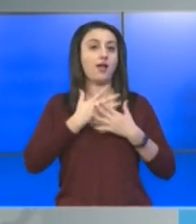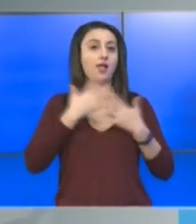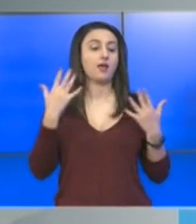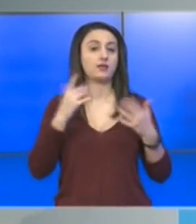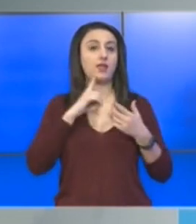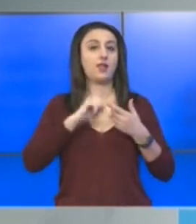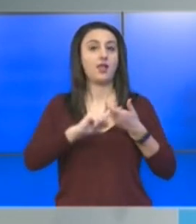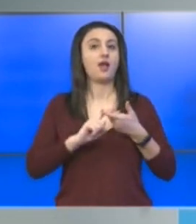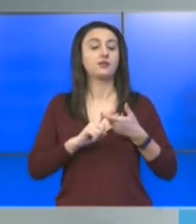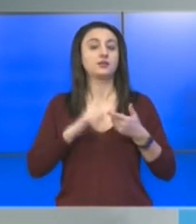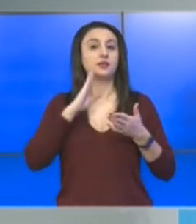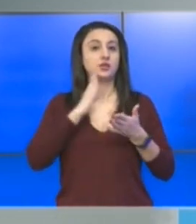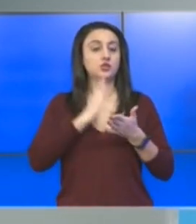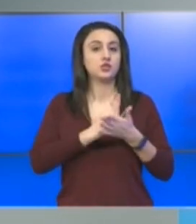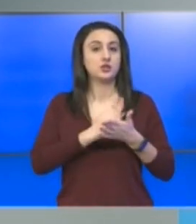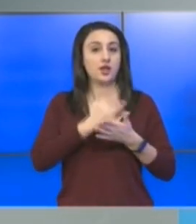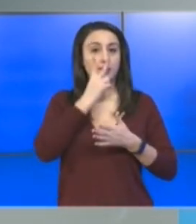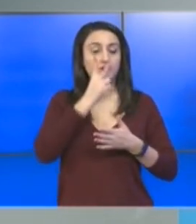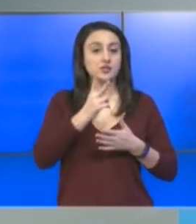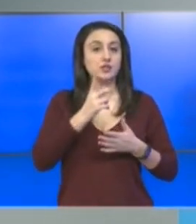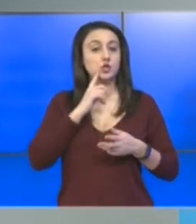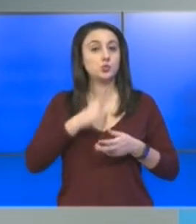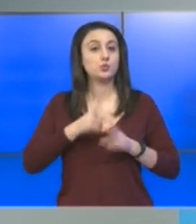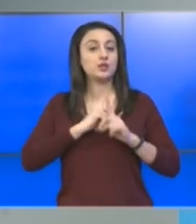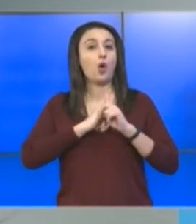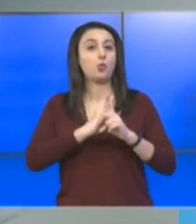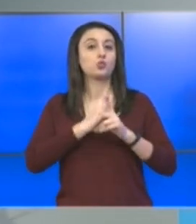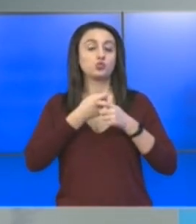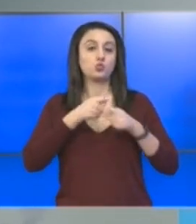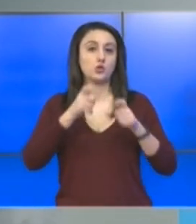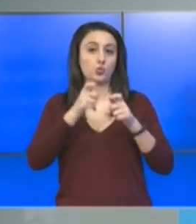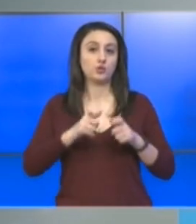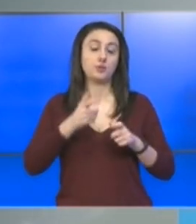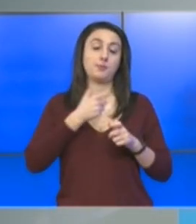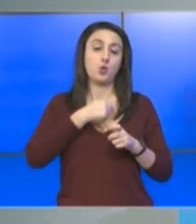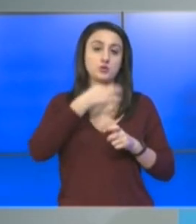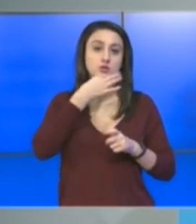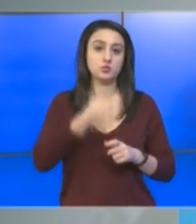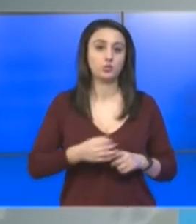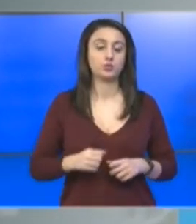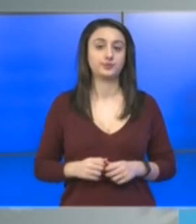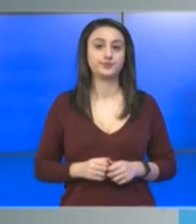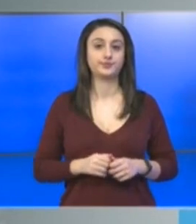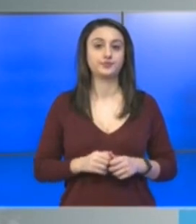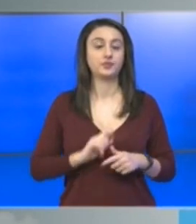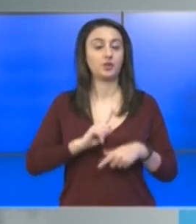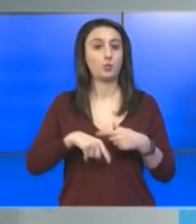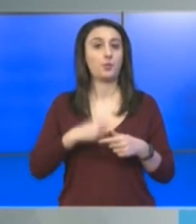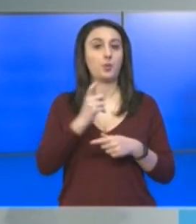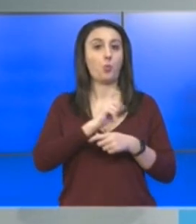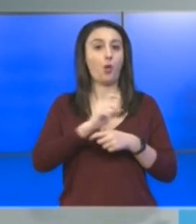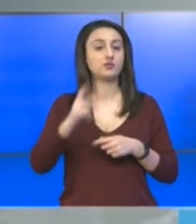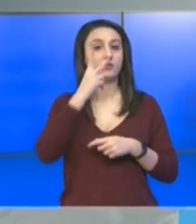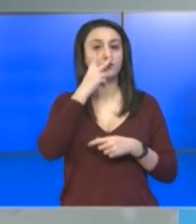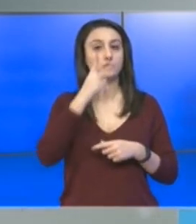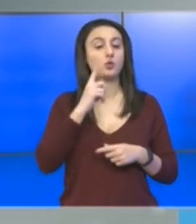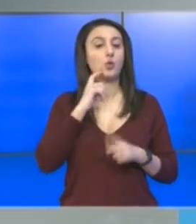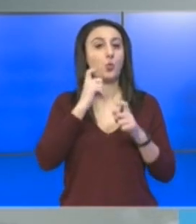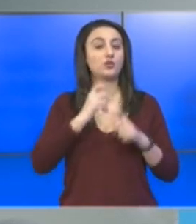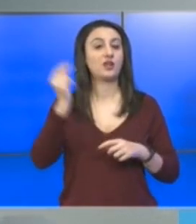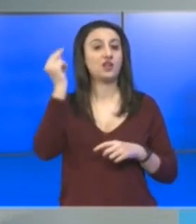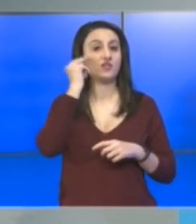de decizia vizând suspendarea cursurilor în întreaga unitate. Ce pot să spun este că după primul caz care a apărut la unitatea